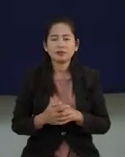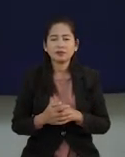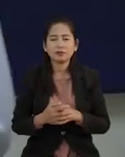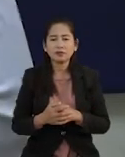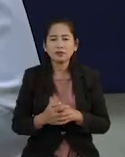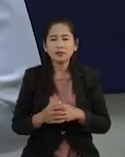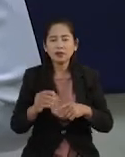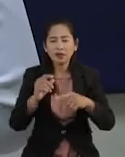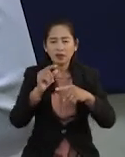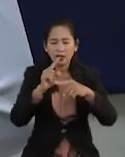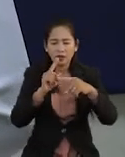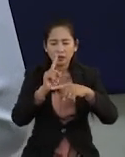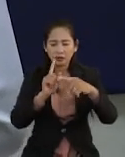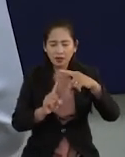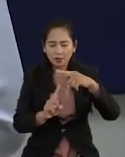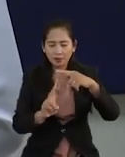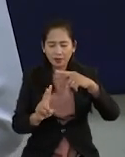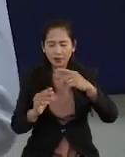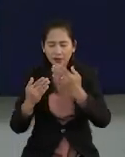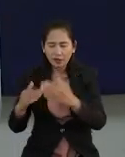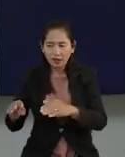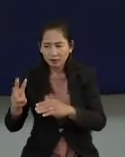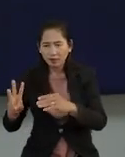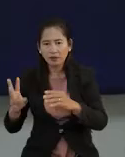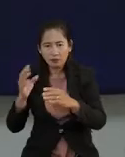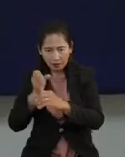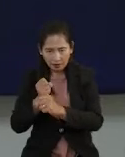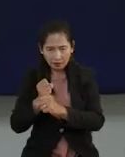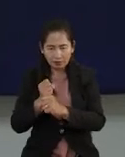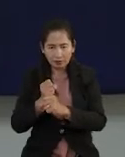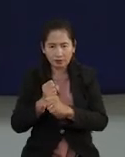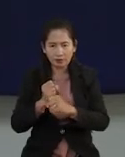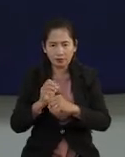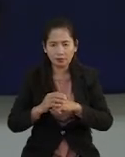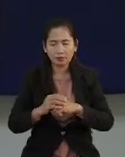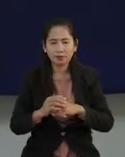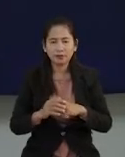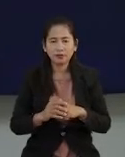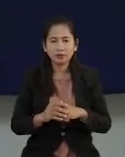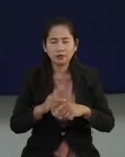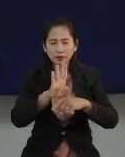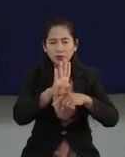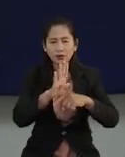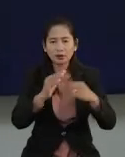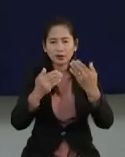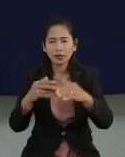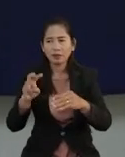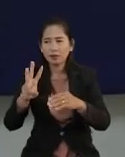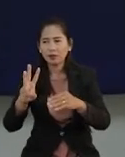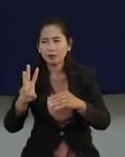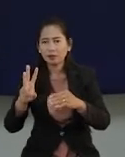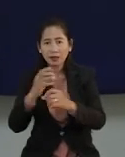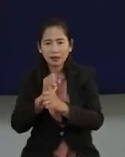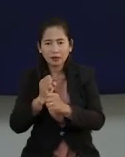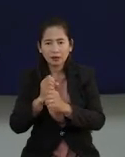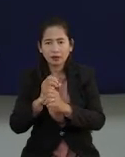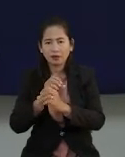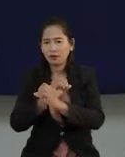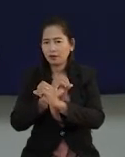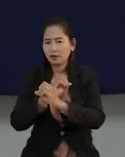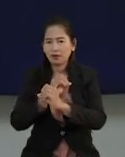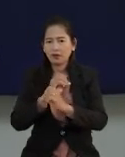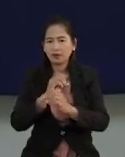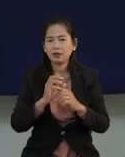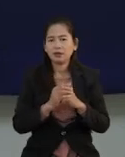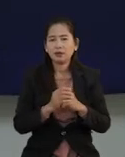Đọc pi chạy nâng bầy bàn ấy. Đọc pi chạy nâng bầy bàn. Chà. cho buồn chạy đằng bay bàn ớt